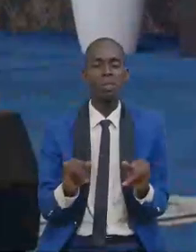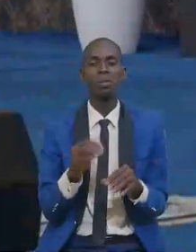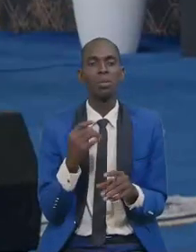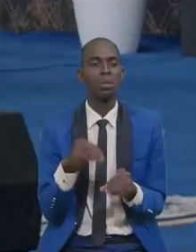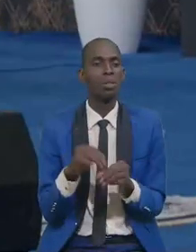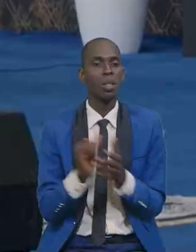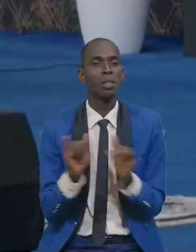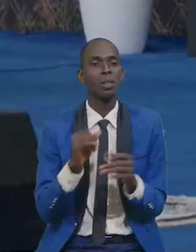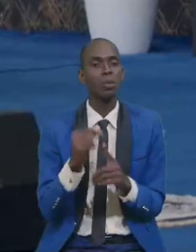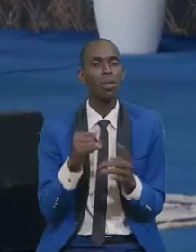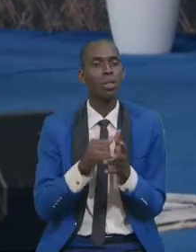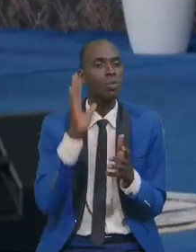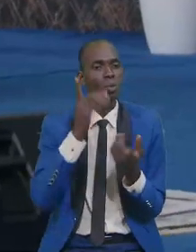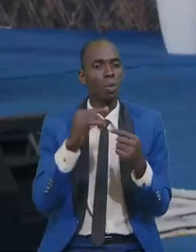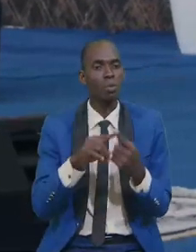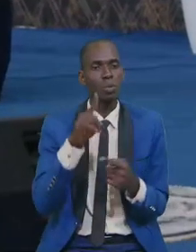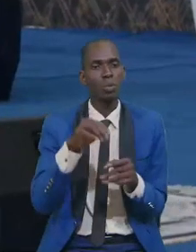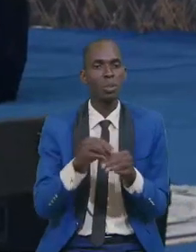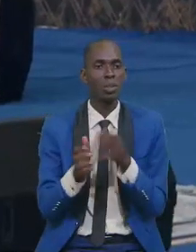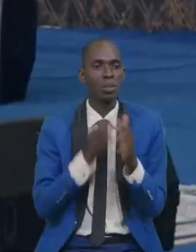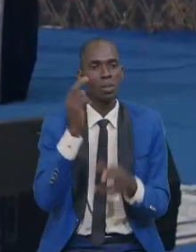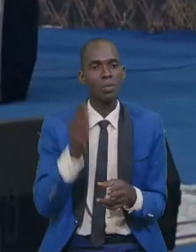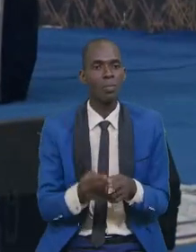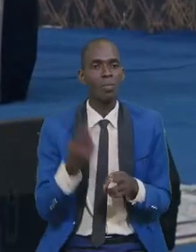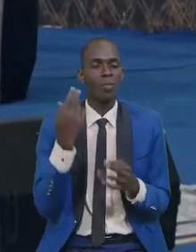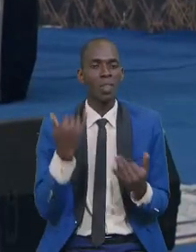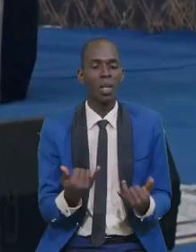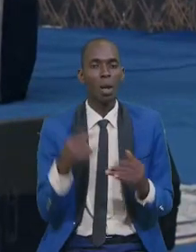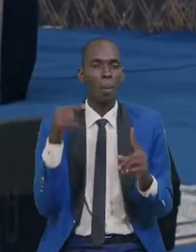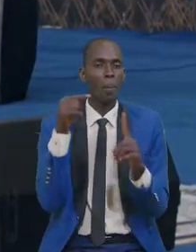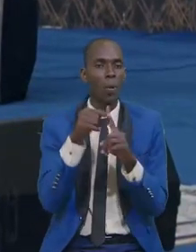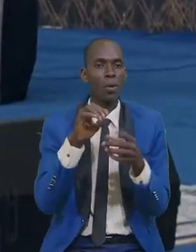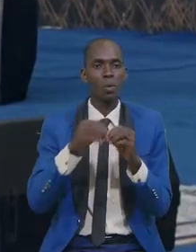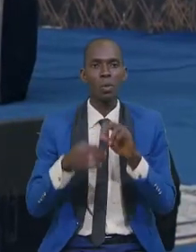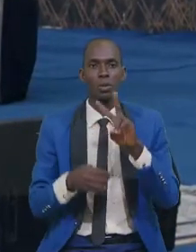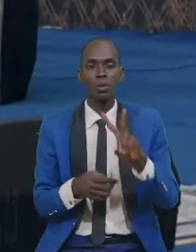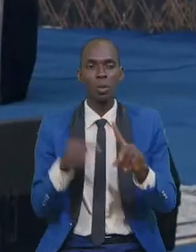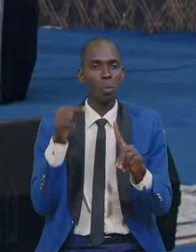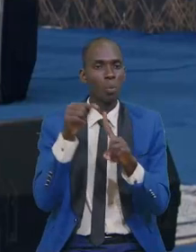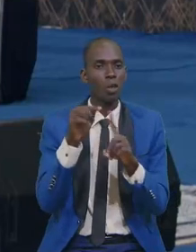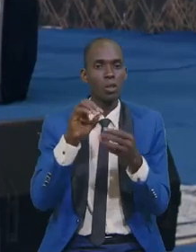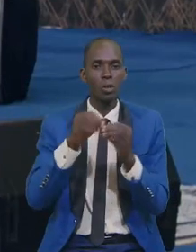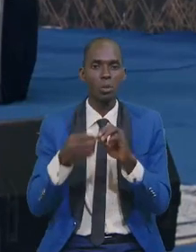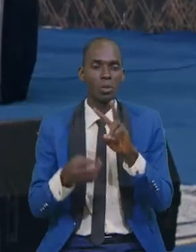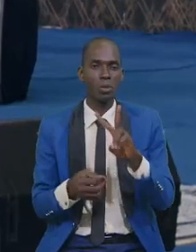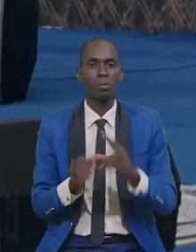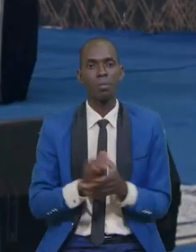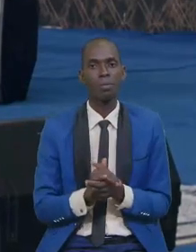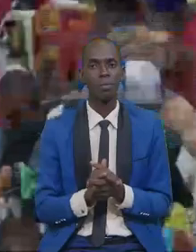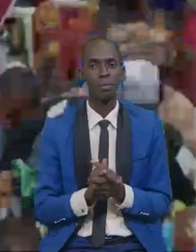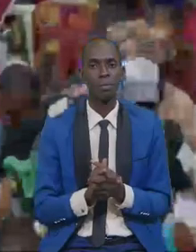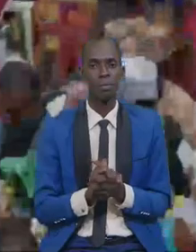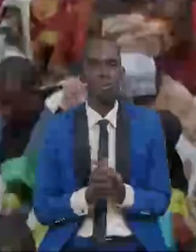Tous dans le même verset, c'est venu pour toi. Deuxième point maintenant. Dans le deuxième